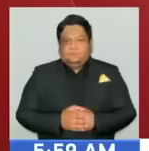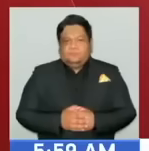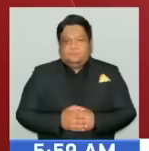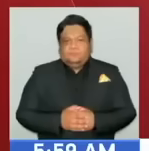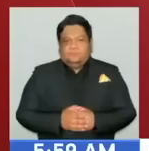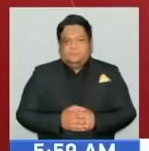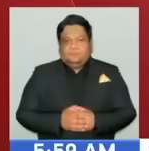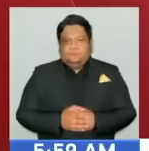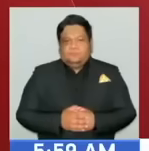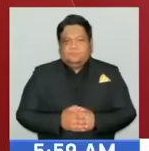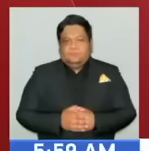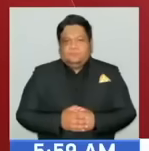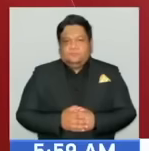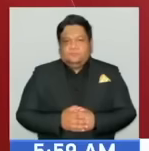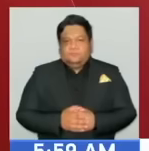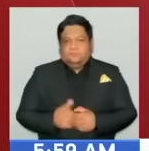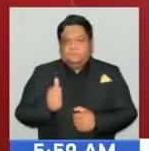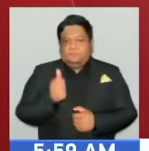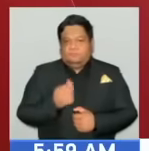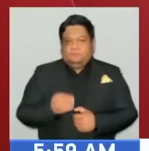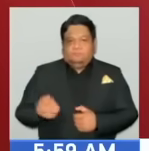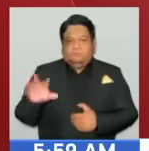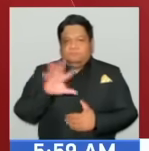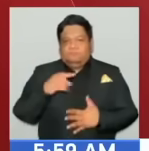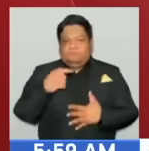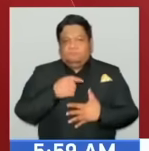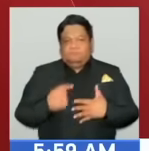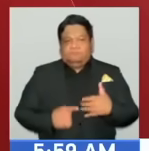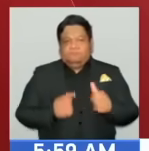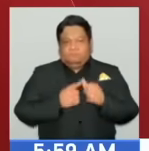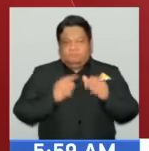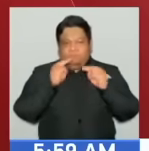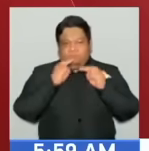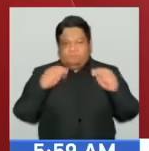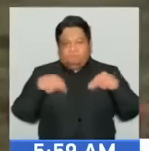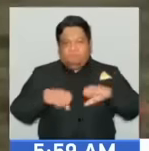Magandang umaga, narito na ang mga unang balitang hatid ng GMA Integrated News.